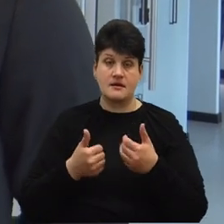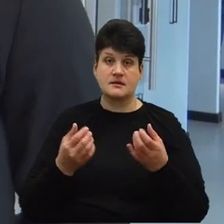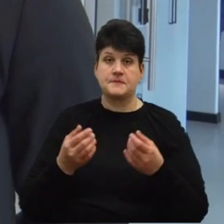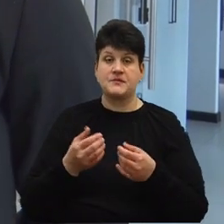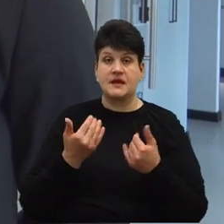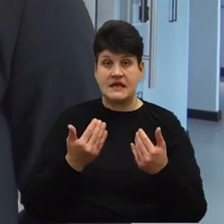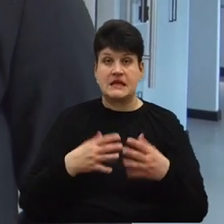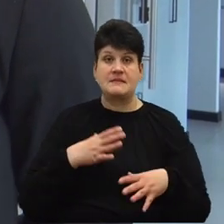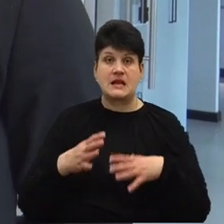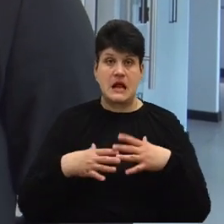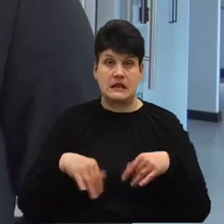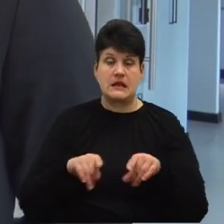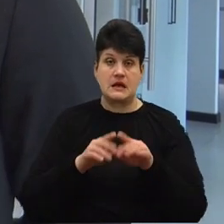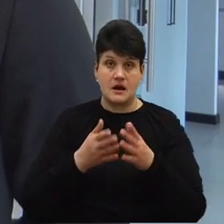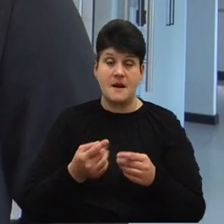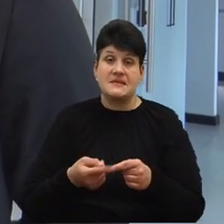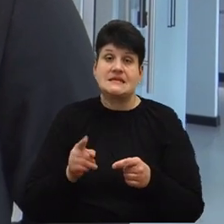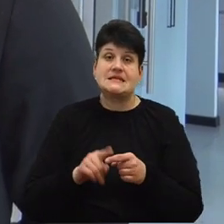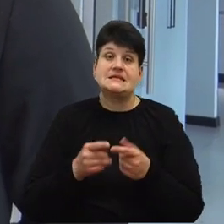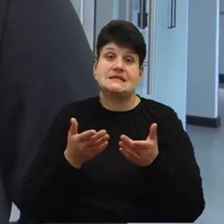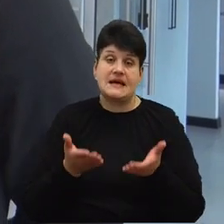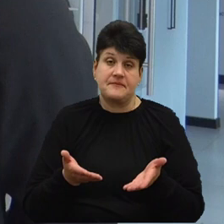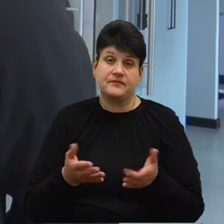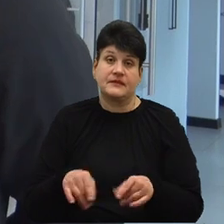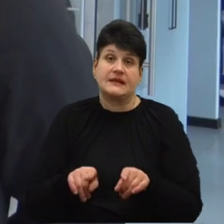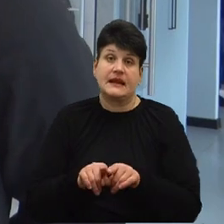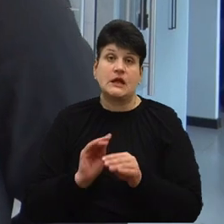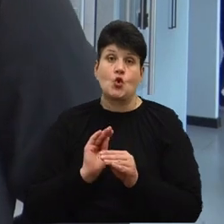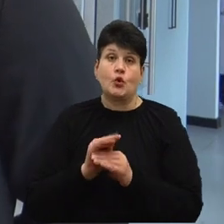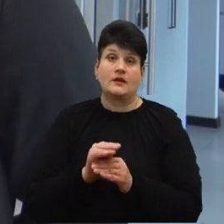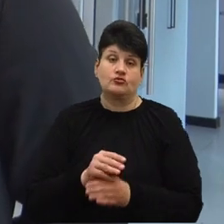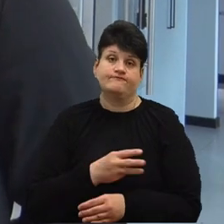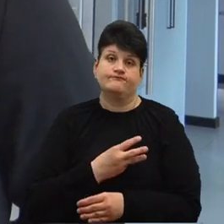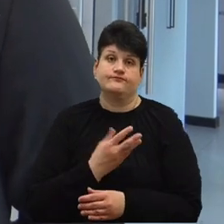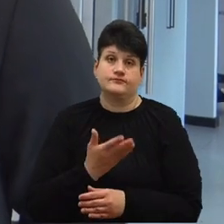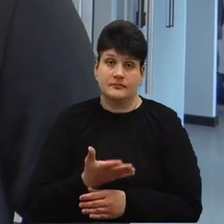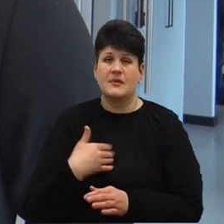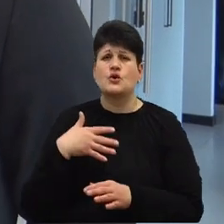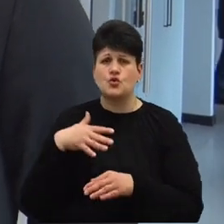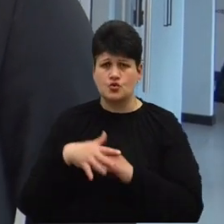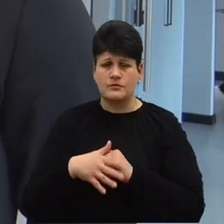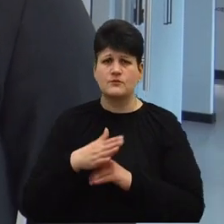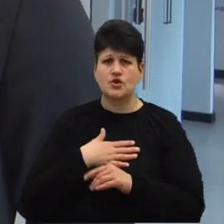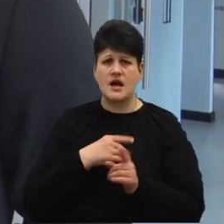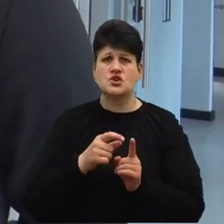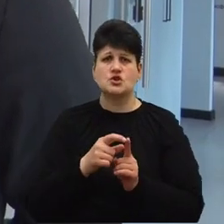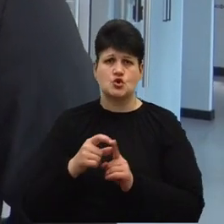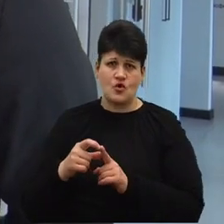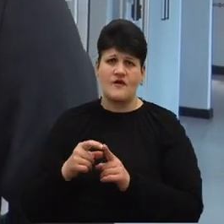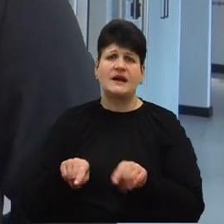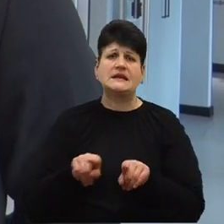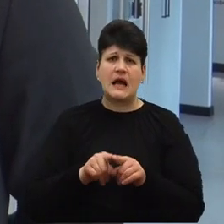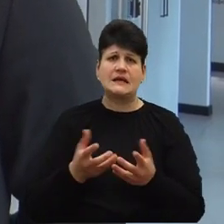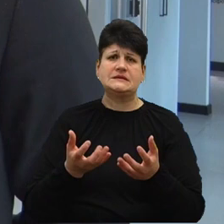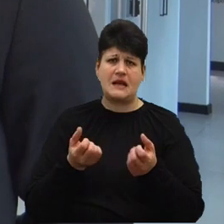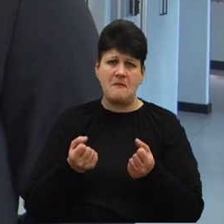тренерам. Це свого роду такий додатковий стимул. Ми розуміємо, що наші слова, типу так тримати